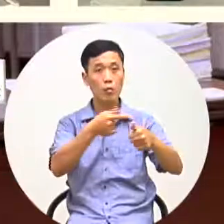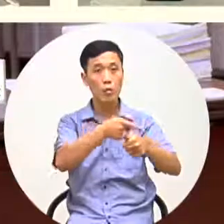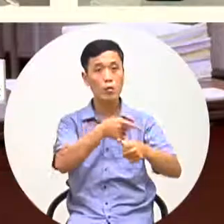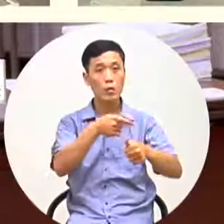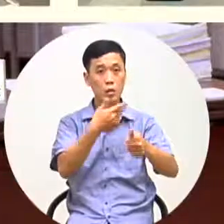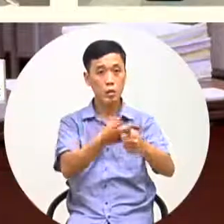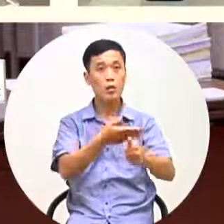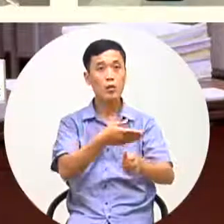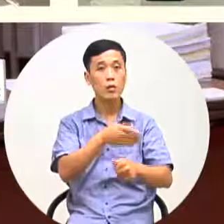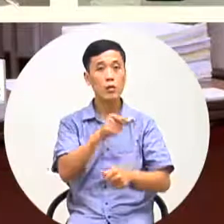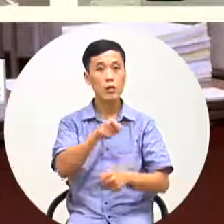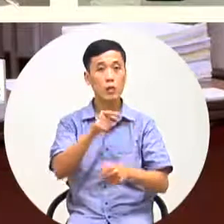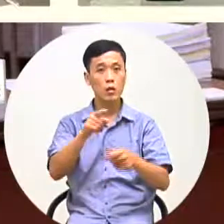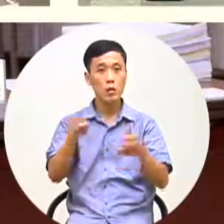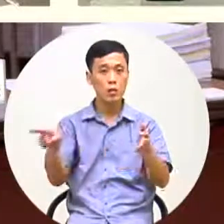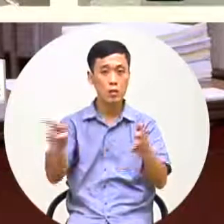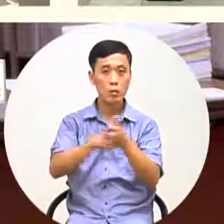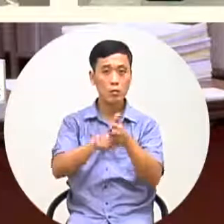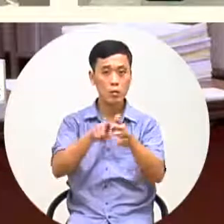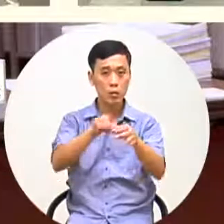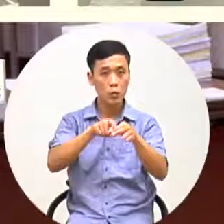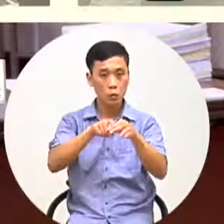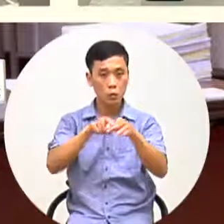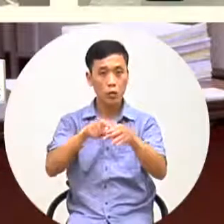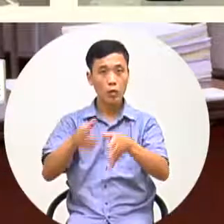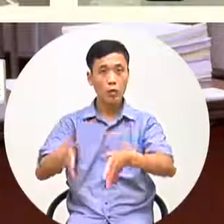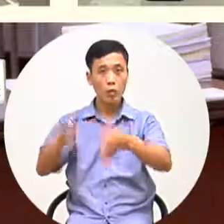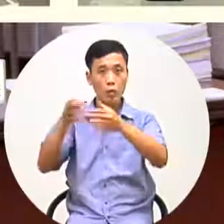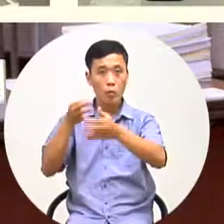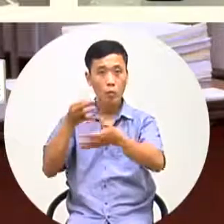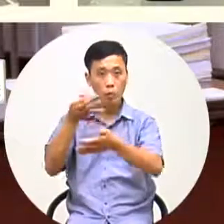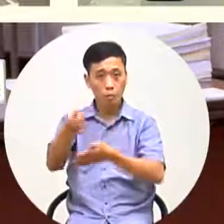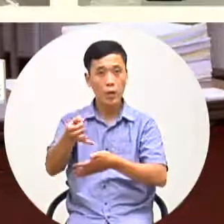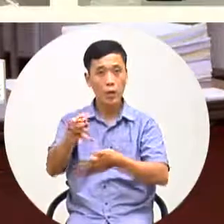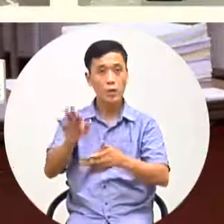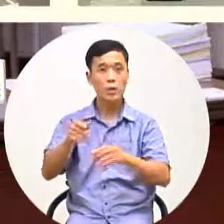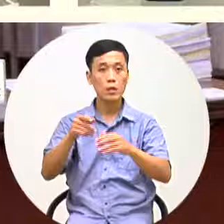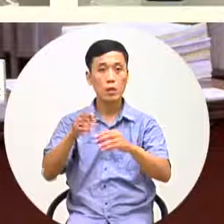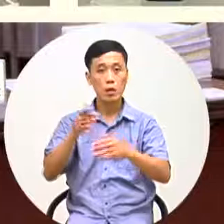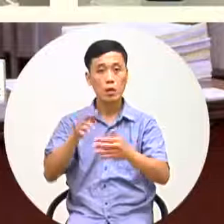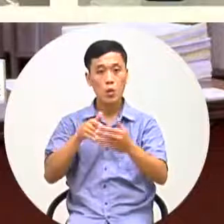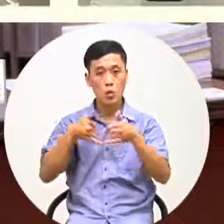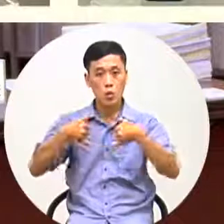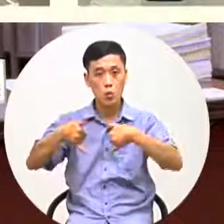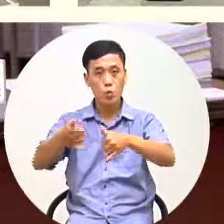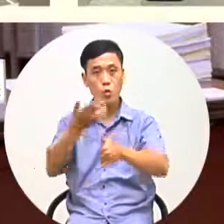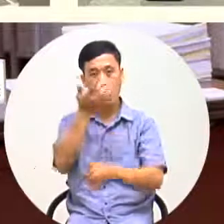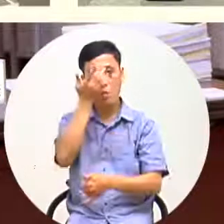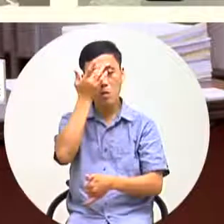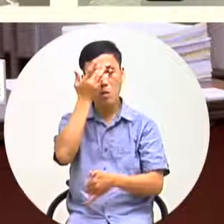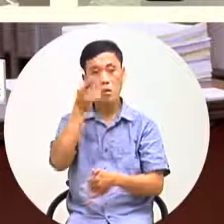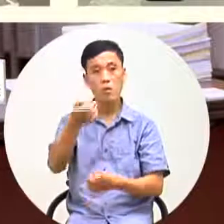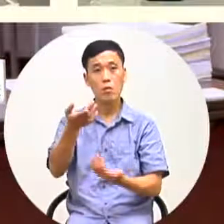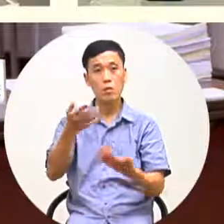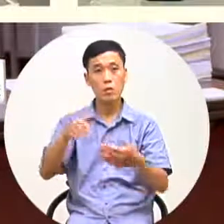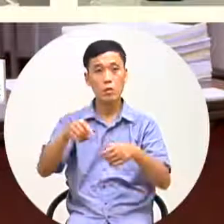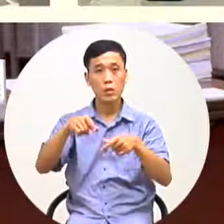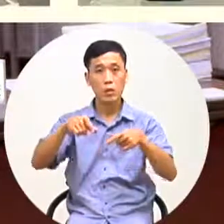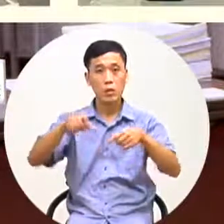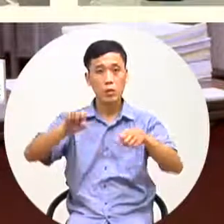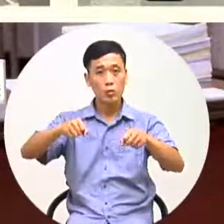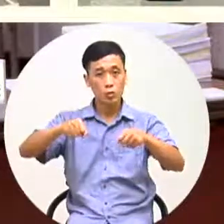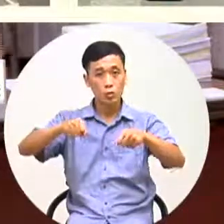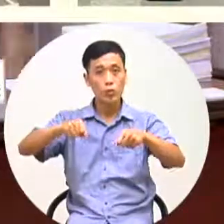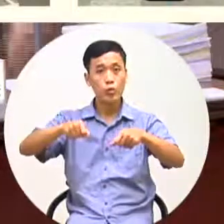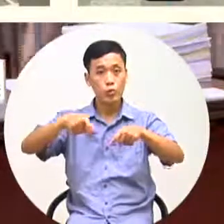买一间厝，啊，结果哩无人处理，啊，佫经过别人的所在，人人莫惊，你这做明显的嘛，这个车停伫遐嘛。车乌做阵嘞，啊！若紧急的问题